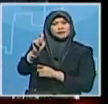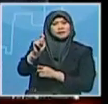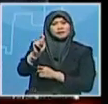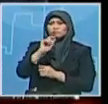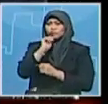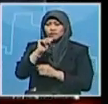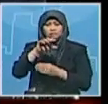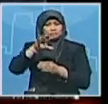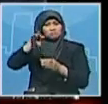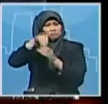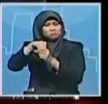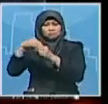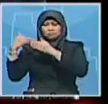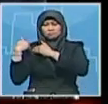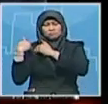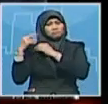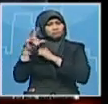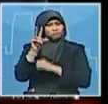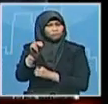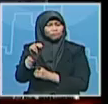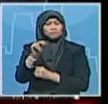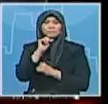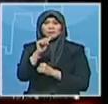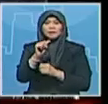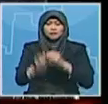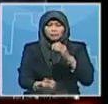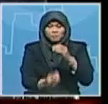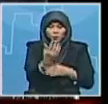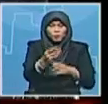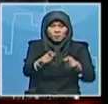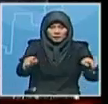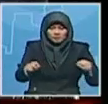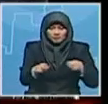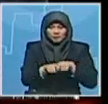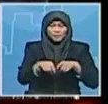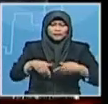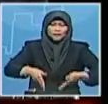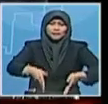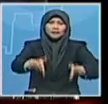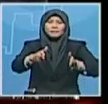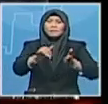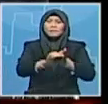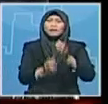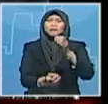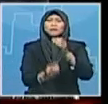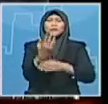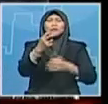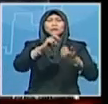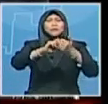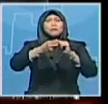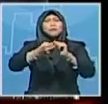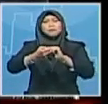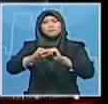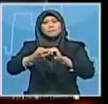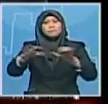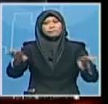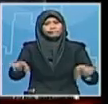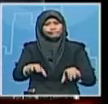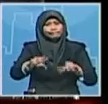dalam kawalan kita. Jadi kadang-kadang bila timbul di tapak, ini menyebabkan timbul permasalahan